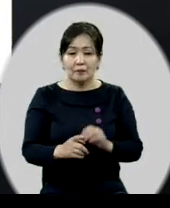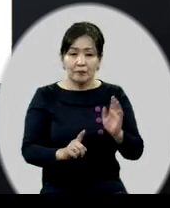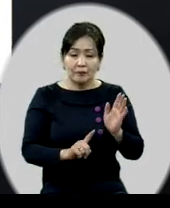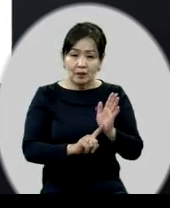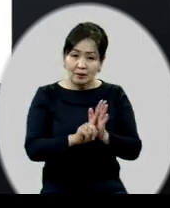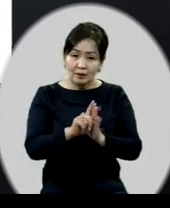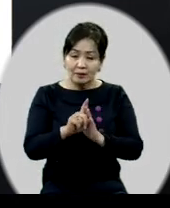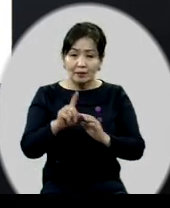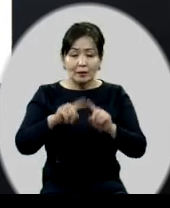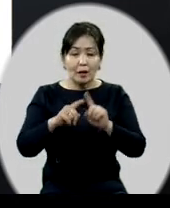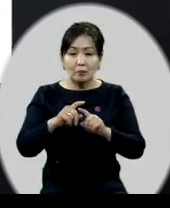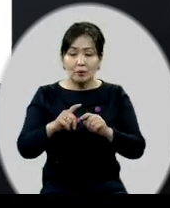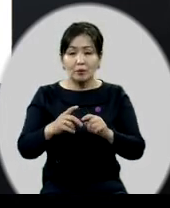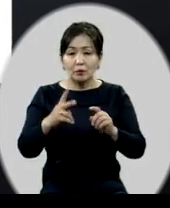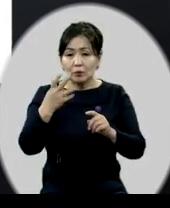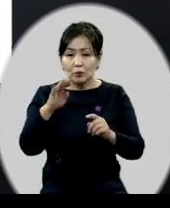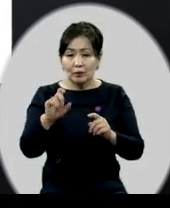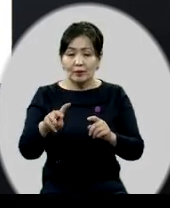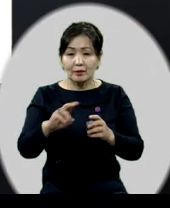Эхлээд бид ямар үйлдэл хийх вэ?